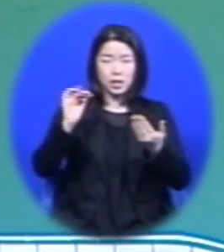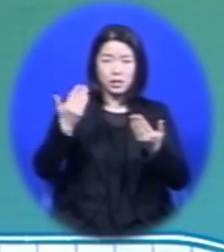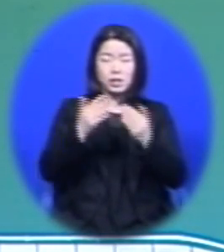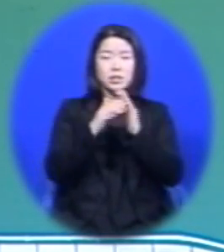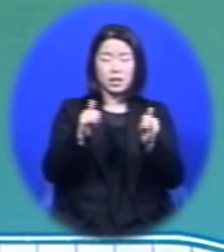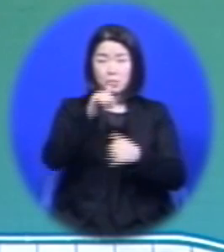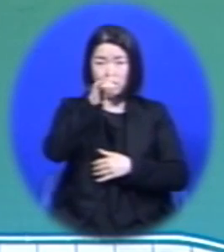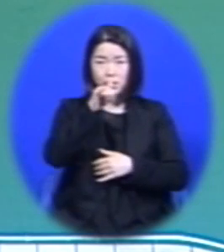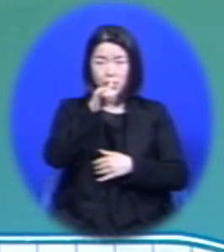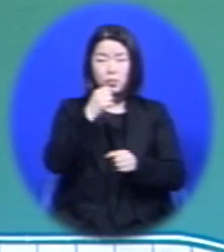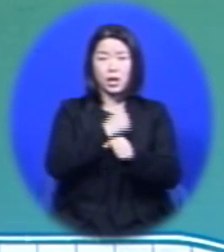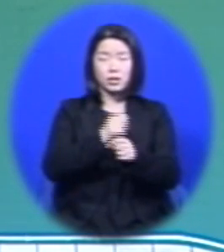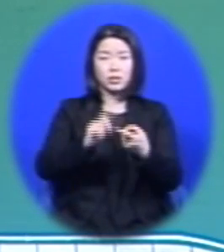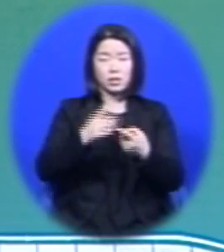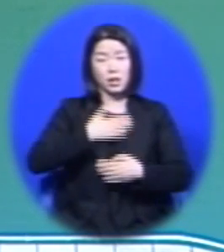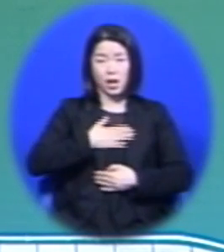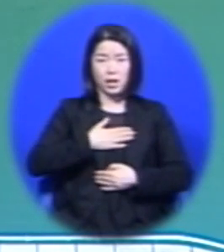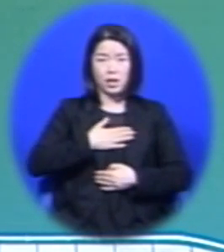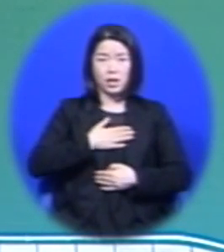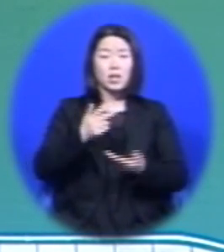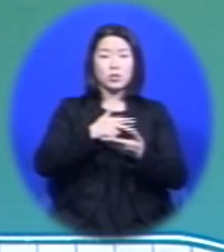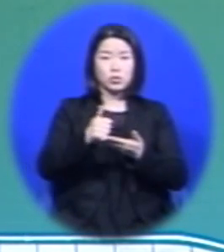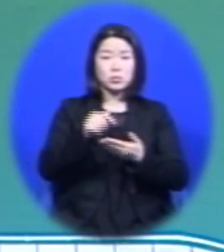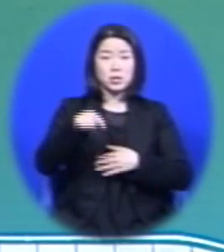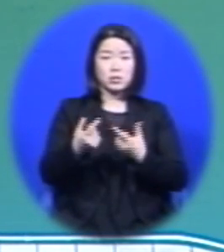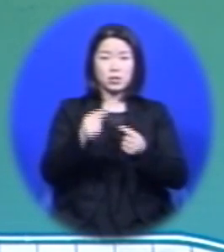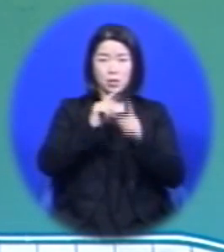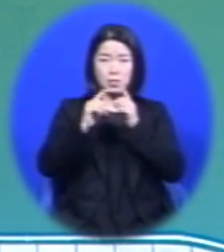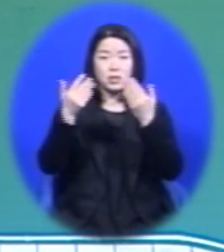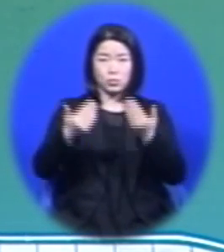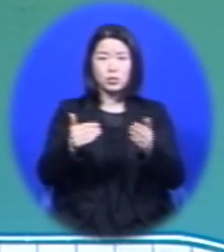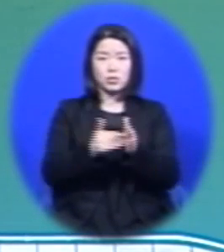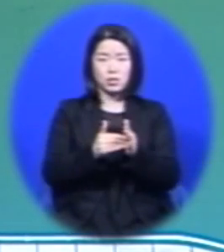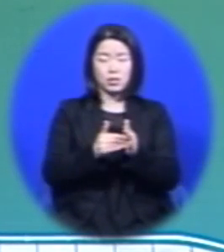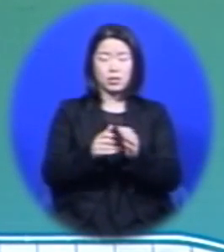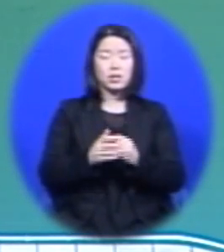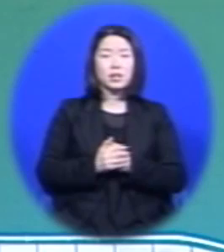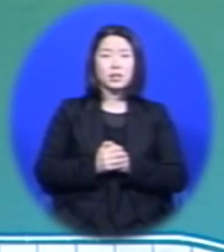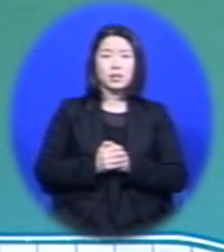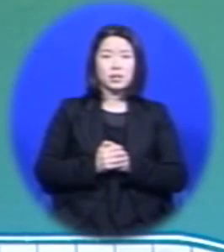사람이 있다고 하는 사실을 압니다. 주님이 그렇게 말씀하셨어요.